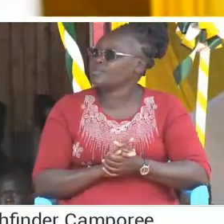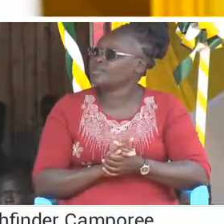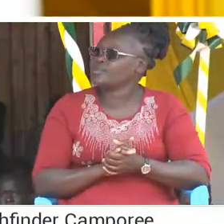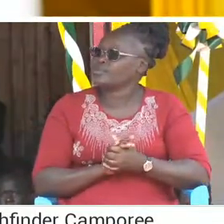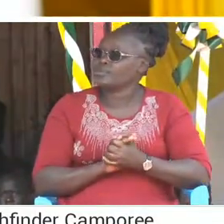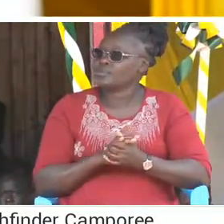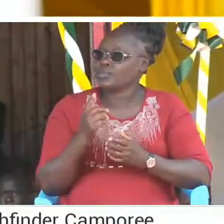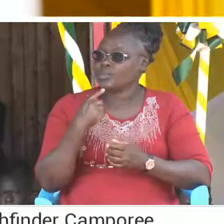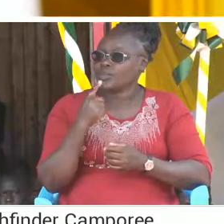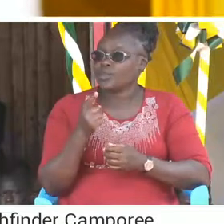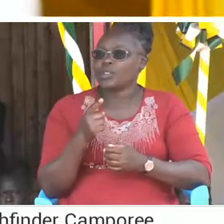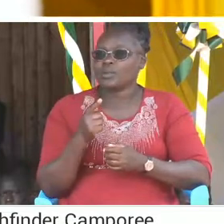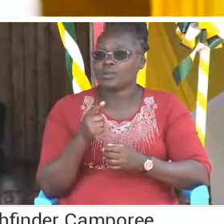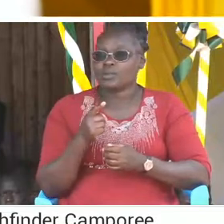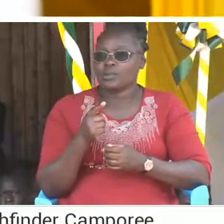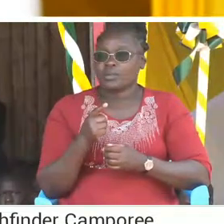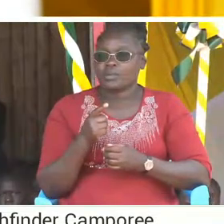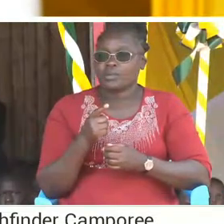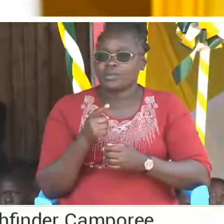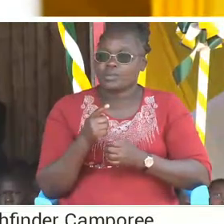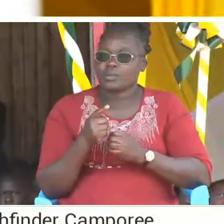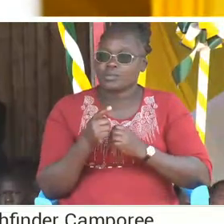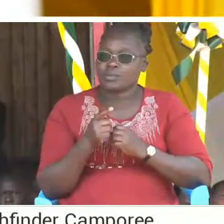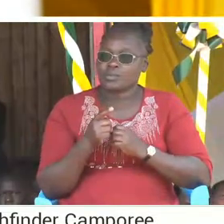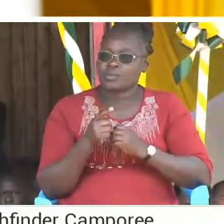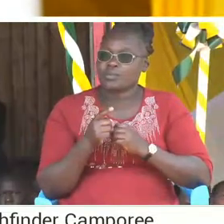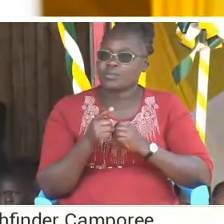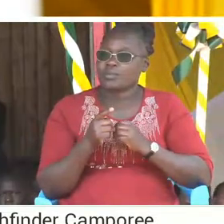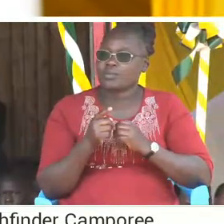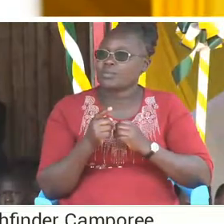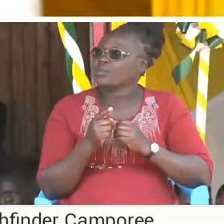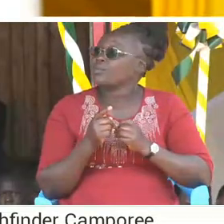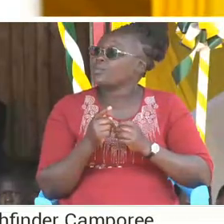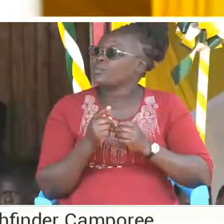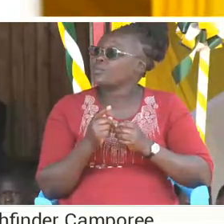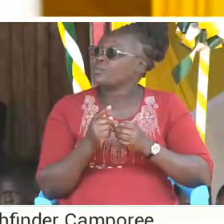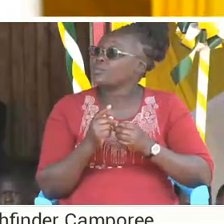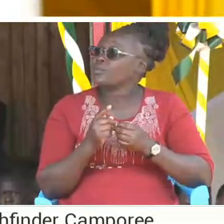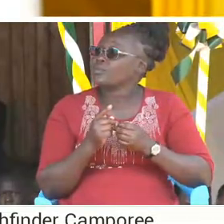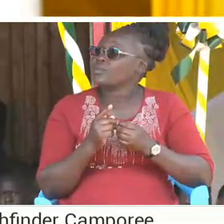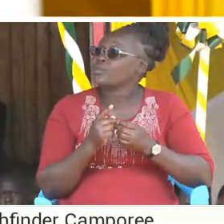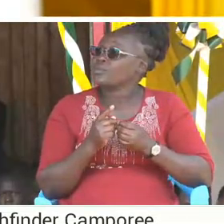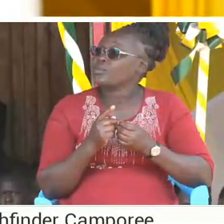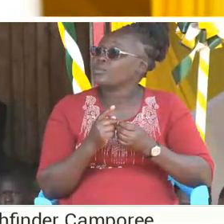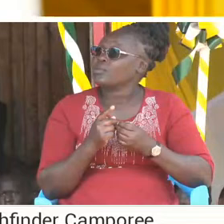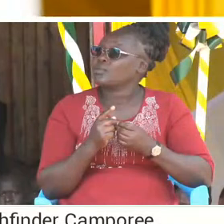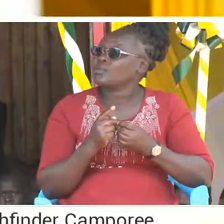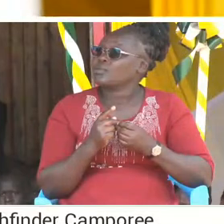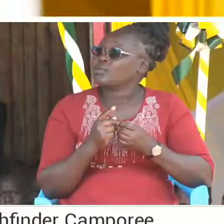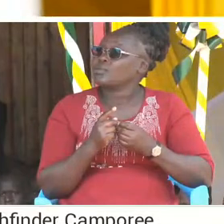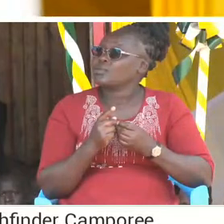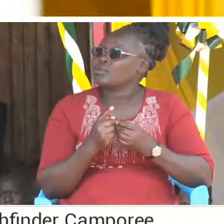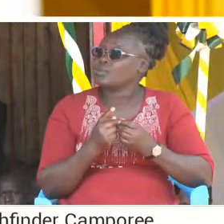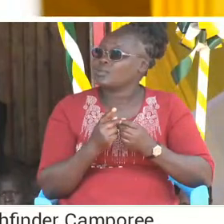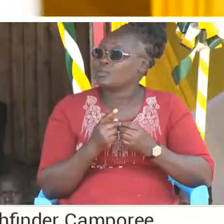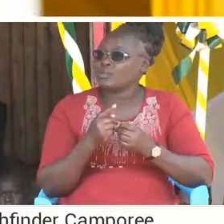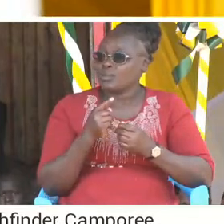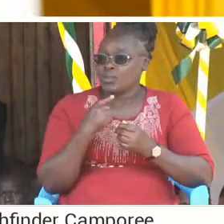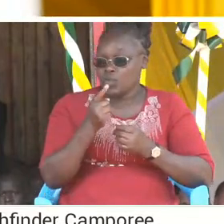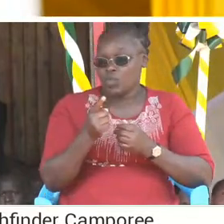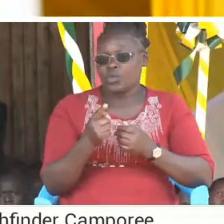Okay, nimeelekezwa kwamba program itaendezwa na president wetu, lakini tu kabla nitoke mali